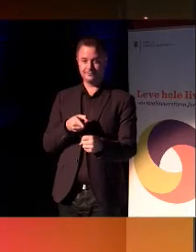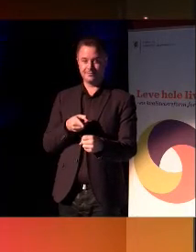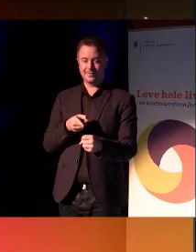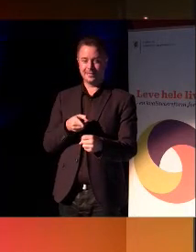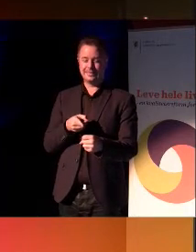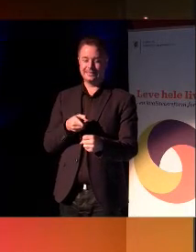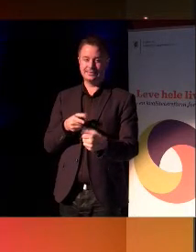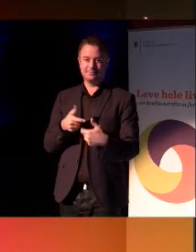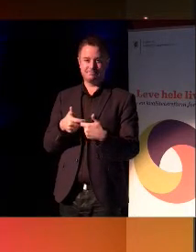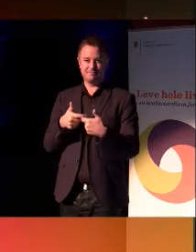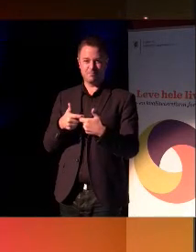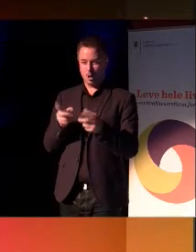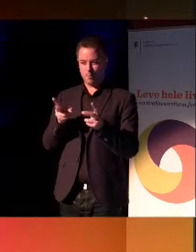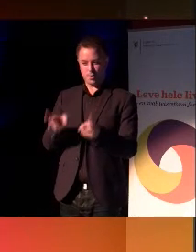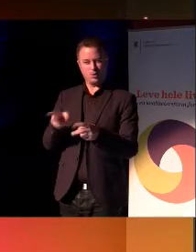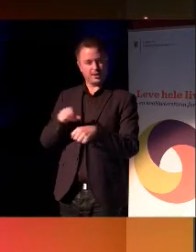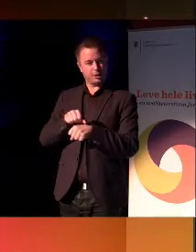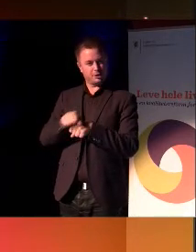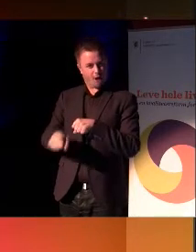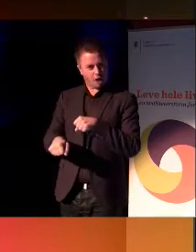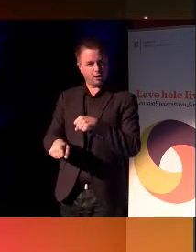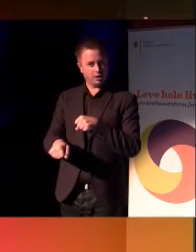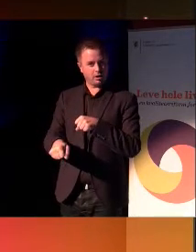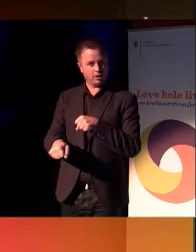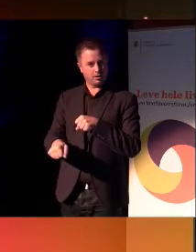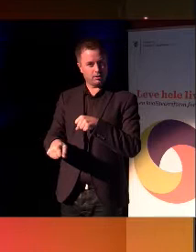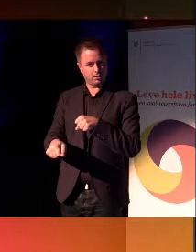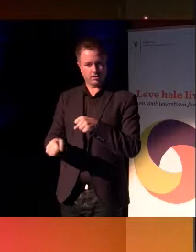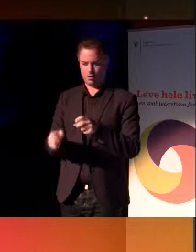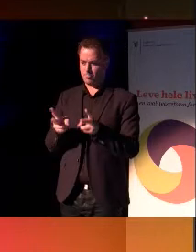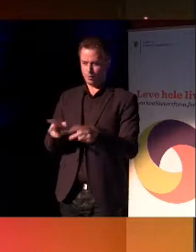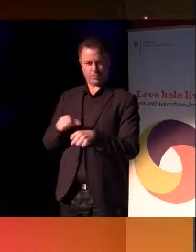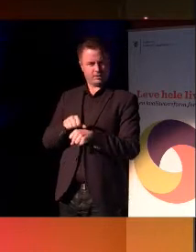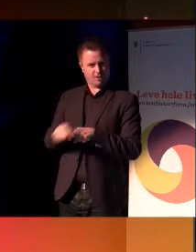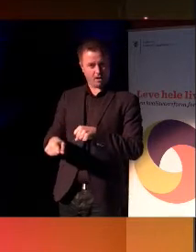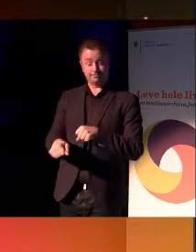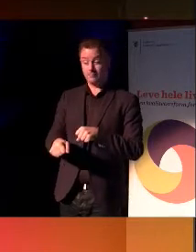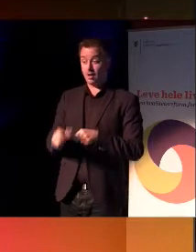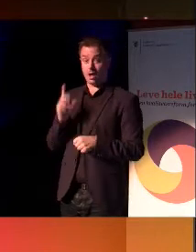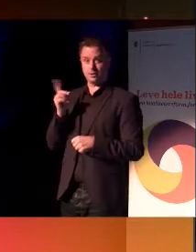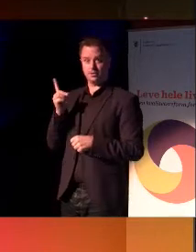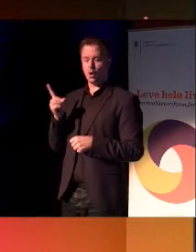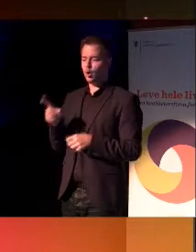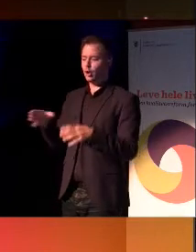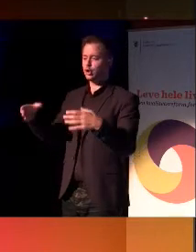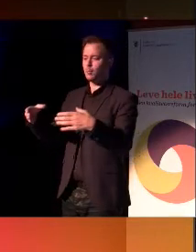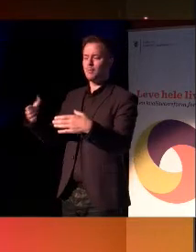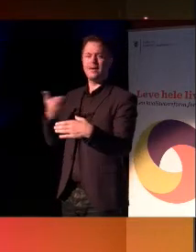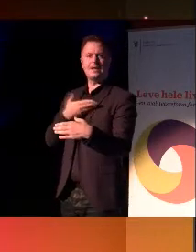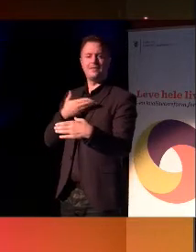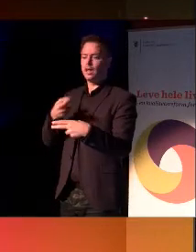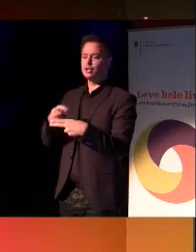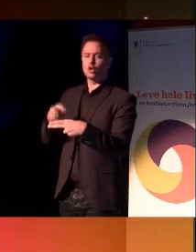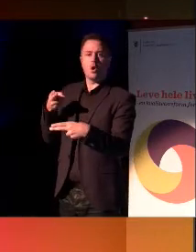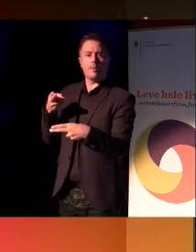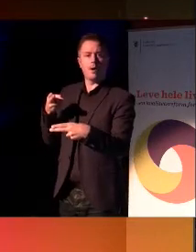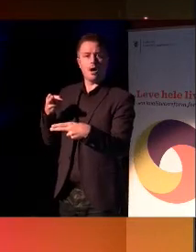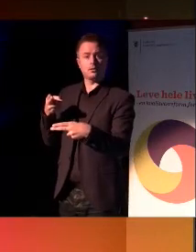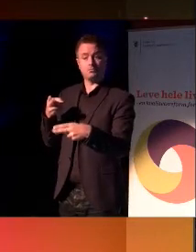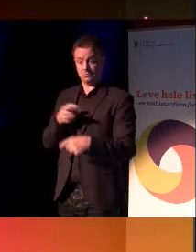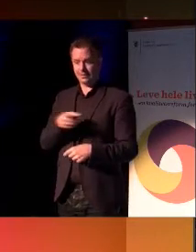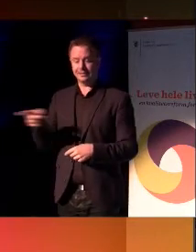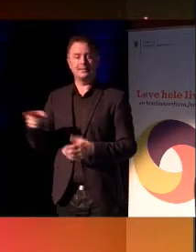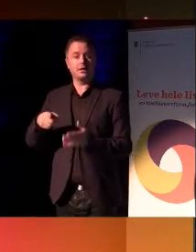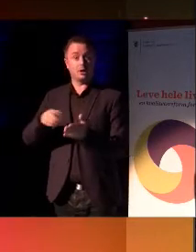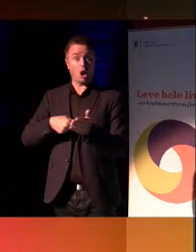tvang. Dette dreier seg jo om sårbare grupper som har krav på og helt behov